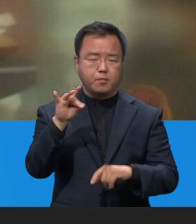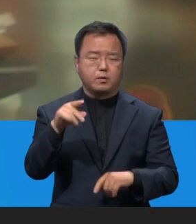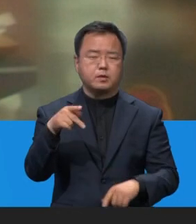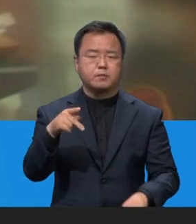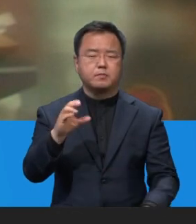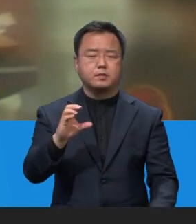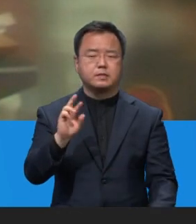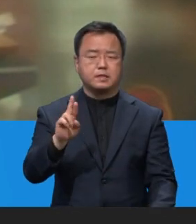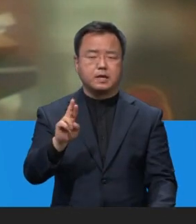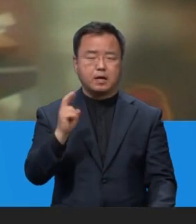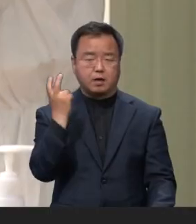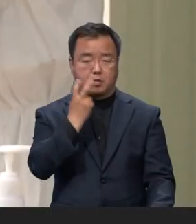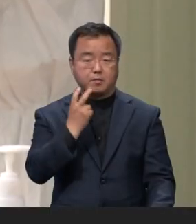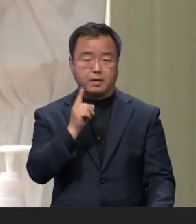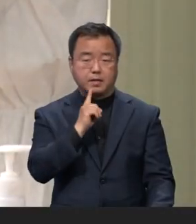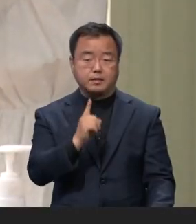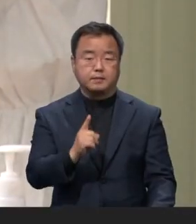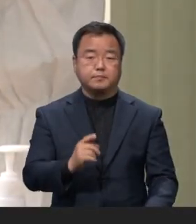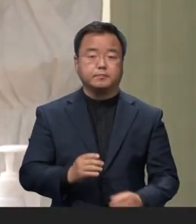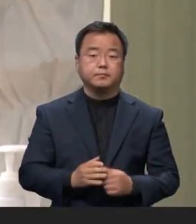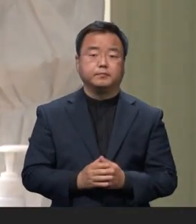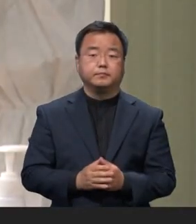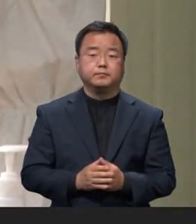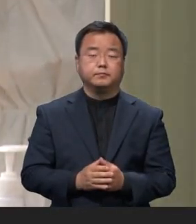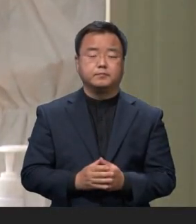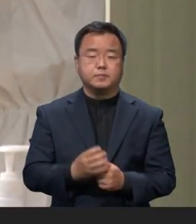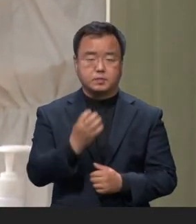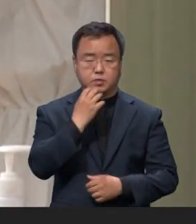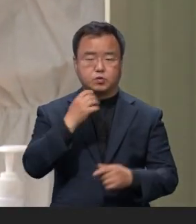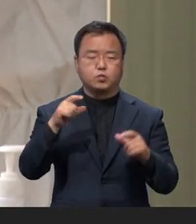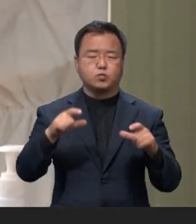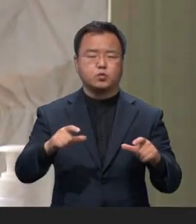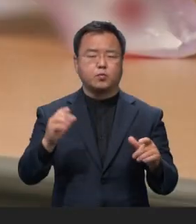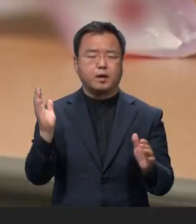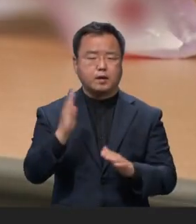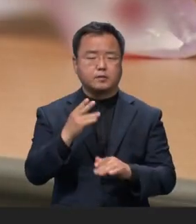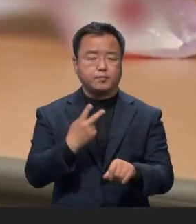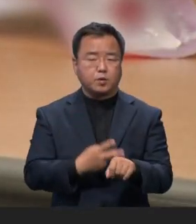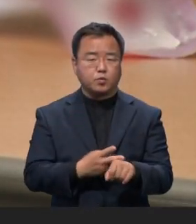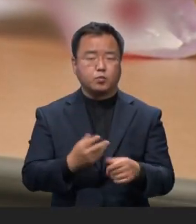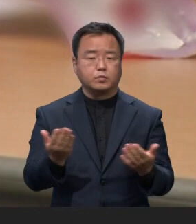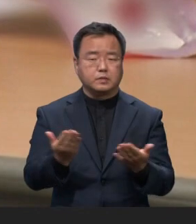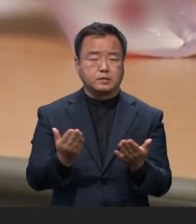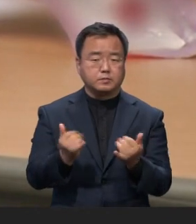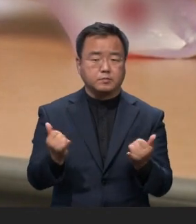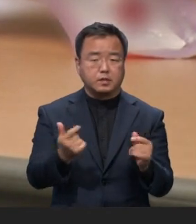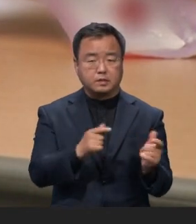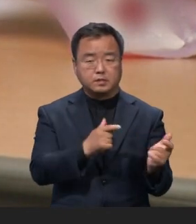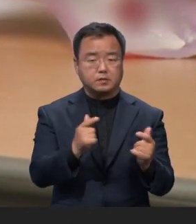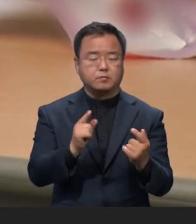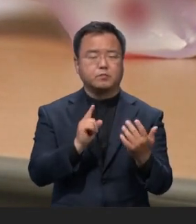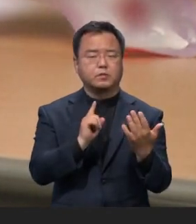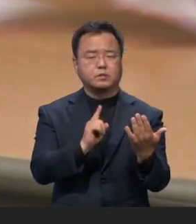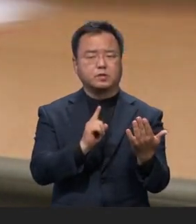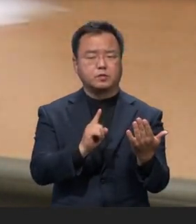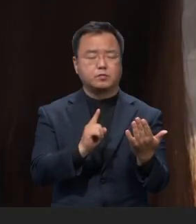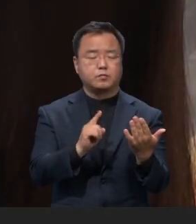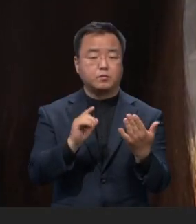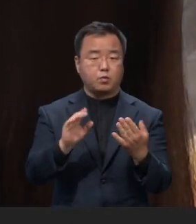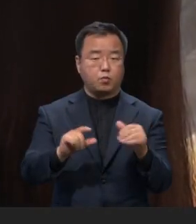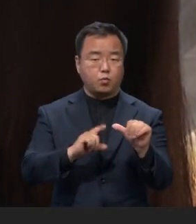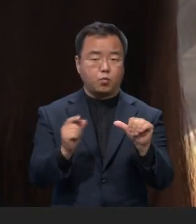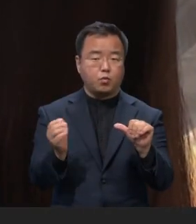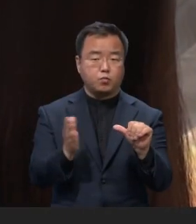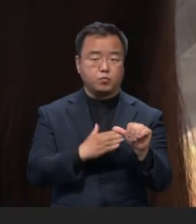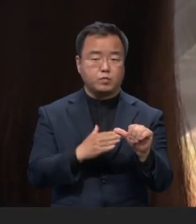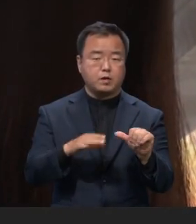창업이 섭니다 서울 지역 학생과 교직원들의 대상으로 다음달 부터 선제적 pcr 검사가